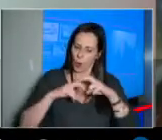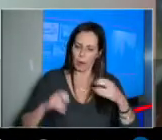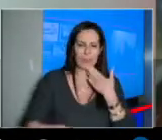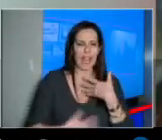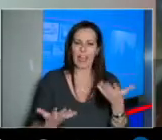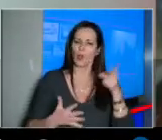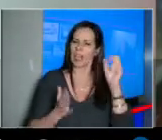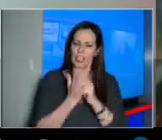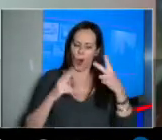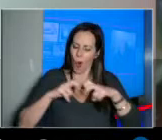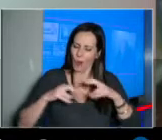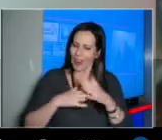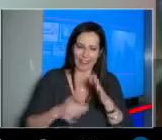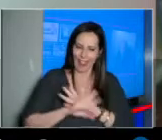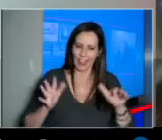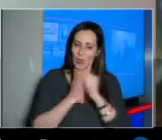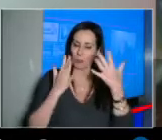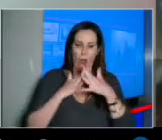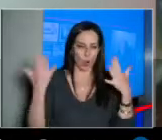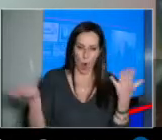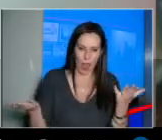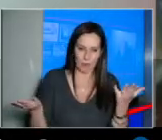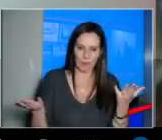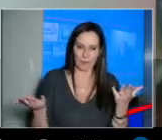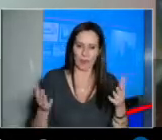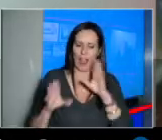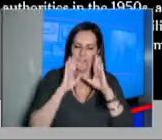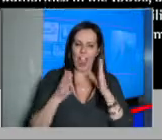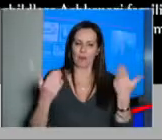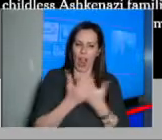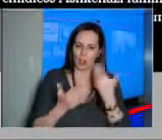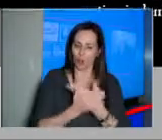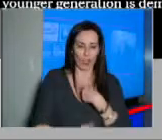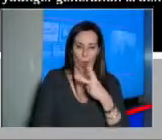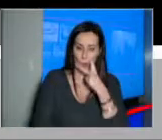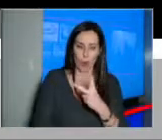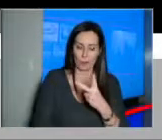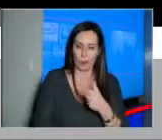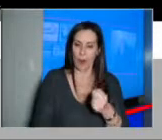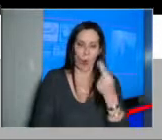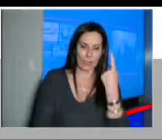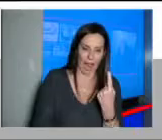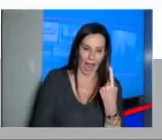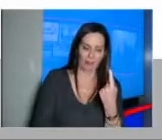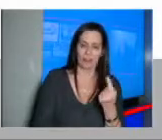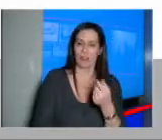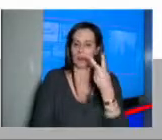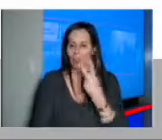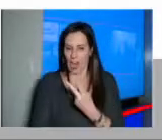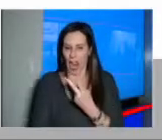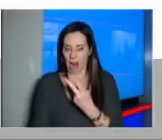אין יותר עיתונות חוקרת, העיתונים הגדולים, הרשתות, החדשות שאנחנו רואים בערוץ אחד,